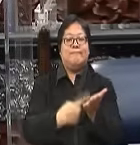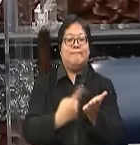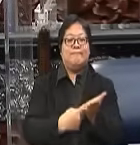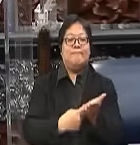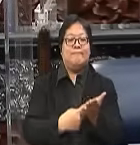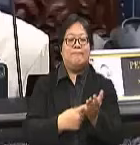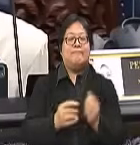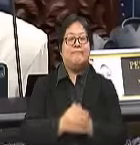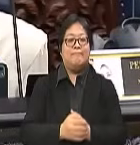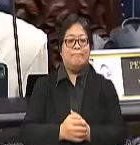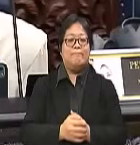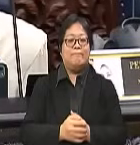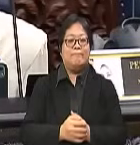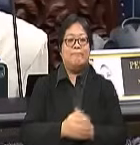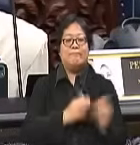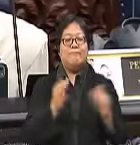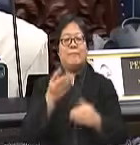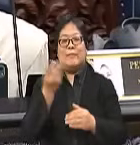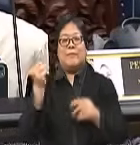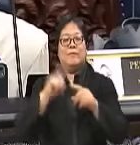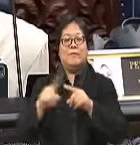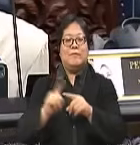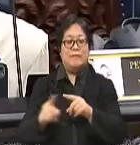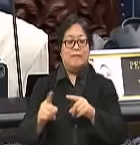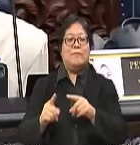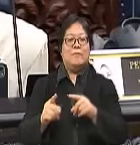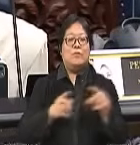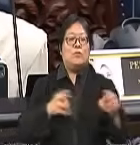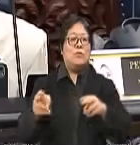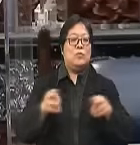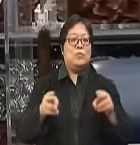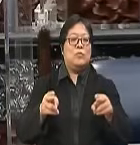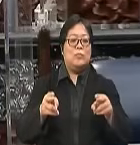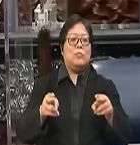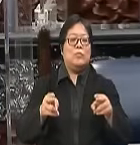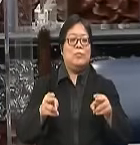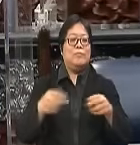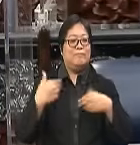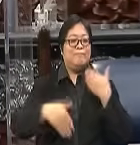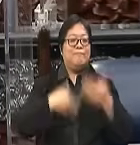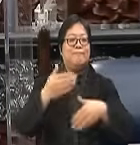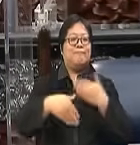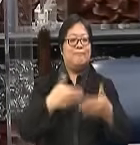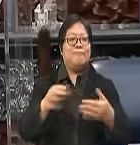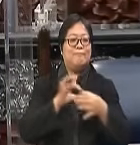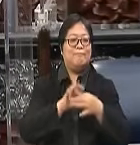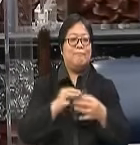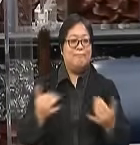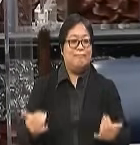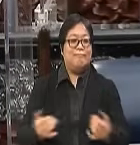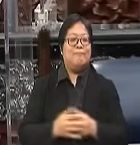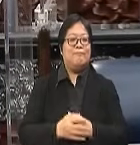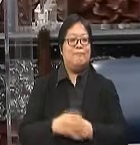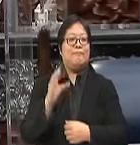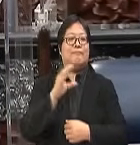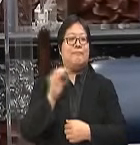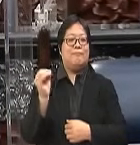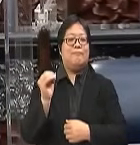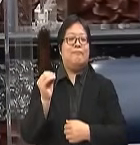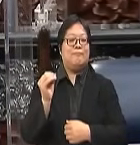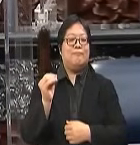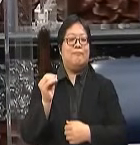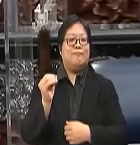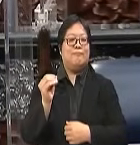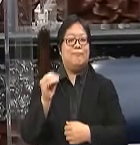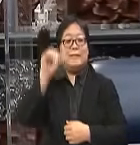Putri ini selain Reva the beberapa lagi puskel yang telah dijalankan berkolaborasi dengan Sarekat Al